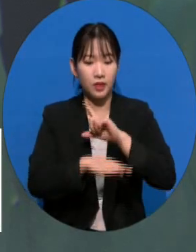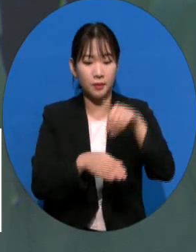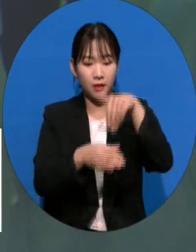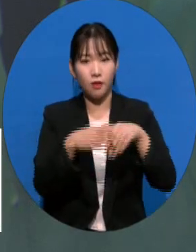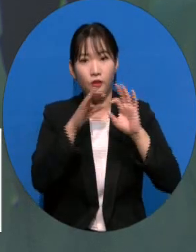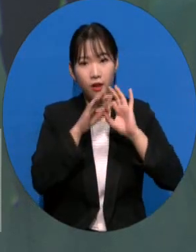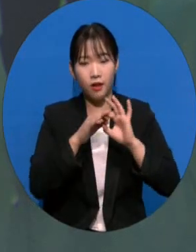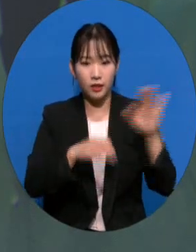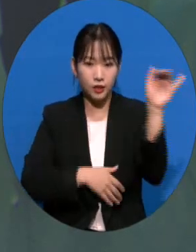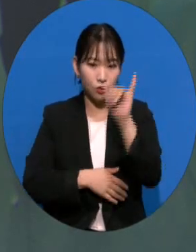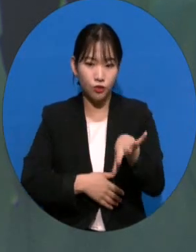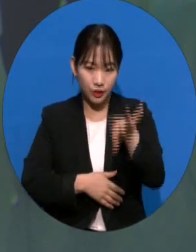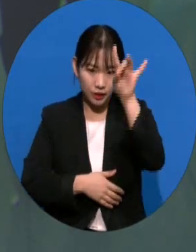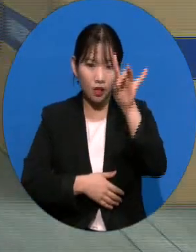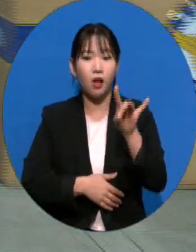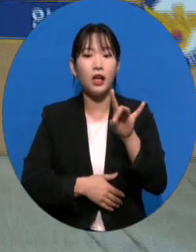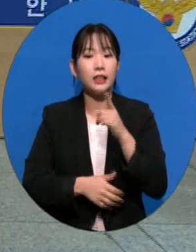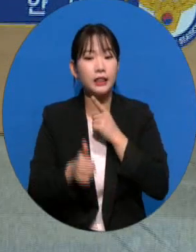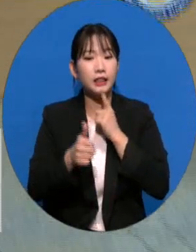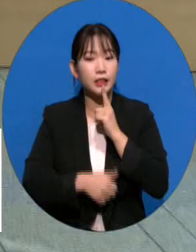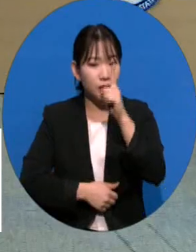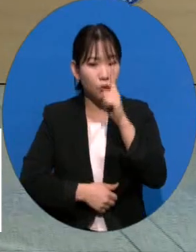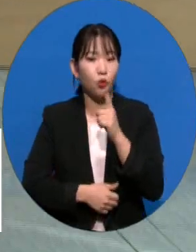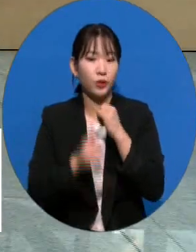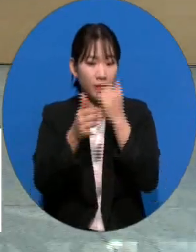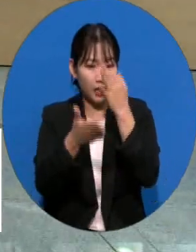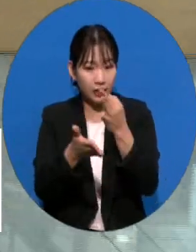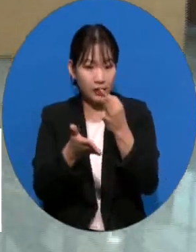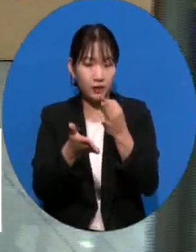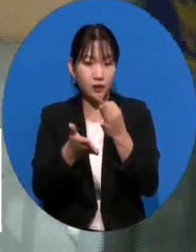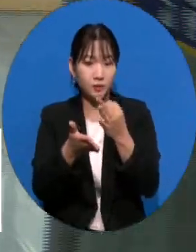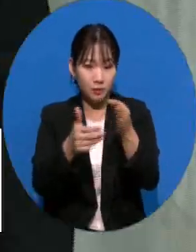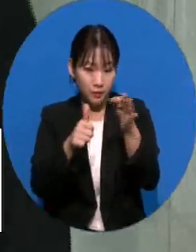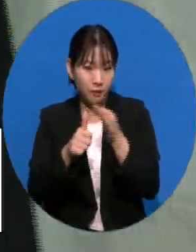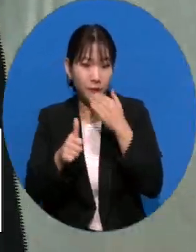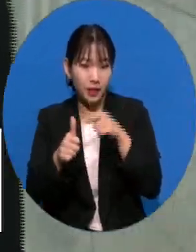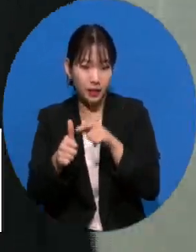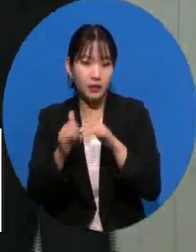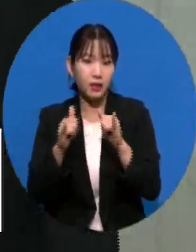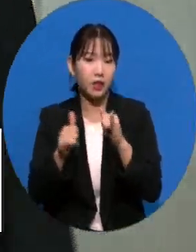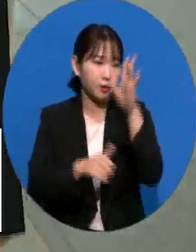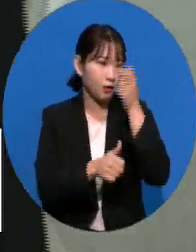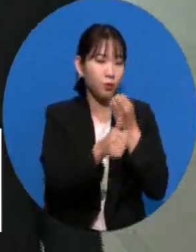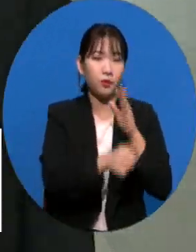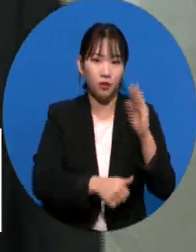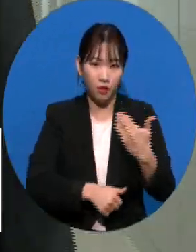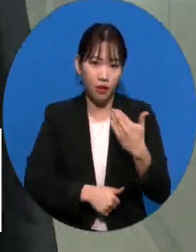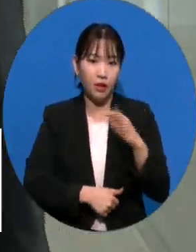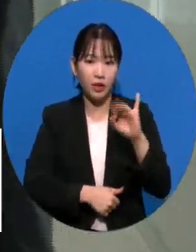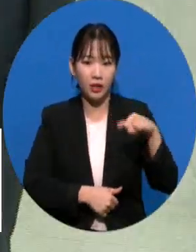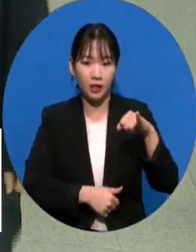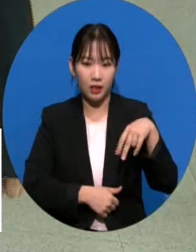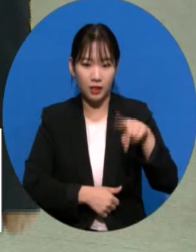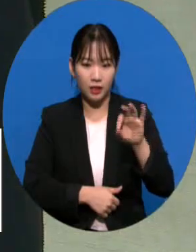지방선거와 관련한 전국 첫 신고 포상금 지급 대상자가 경찰에 고발됐습니다. 고발인 법률 대리인